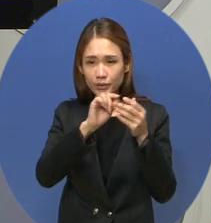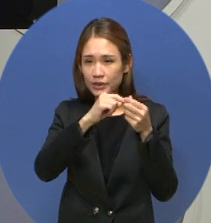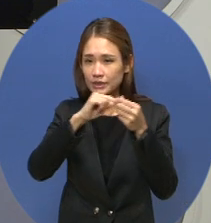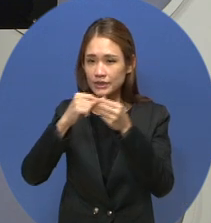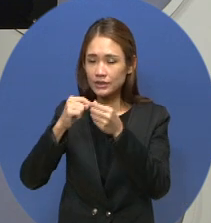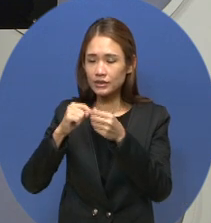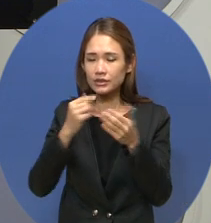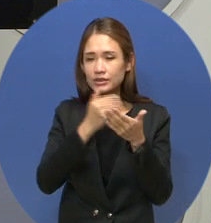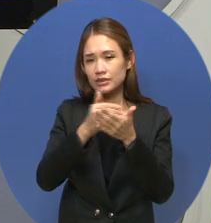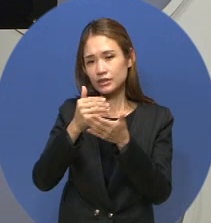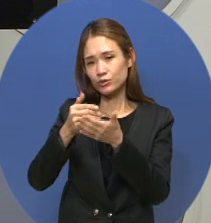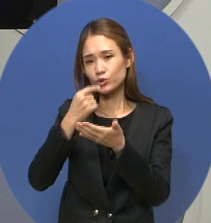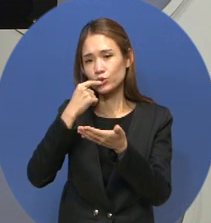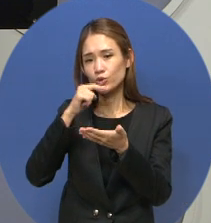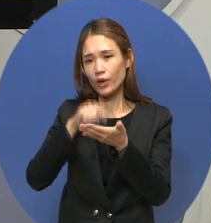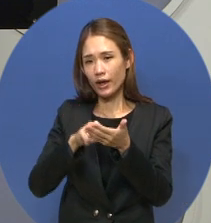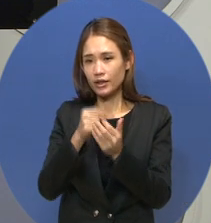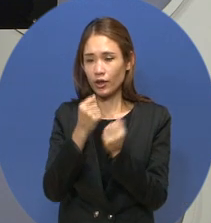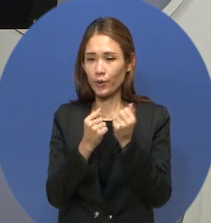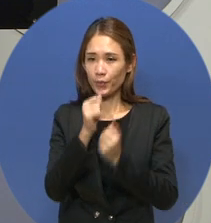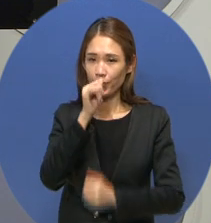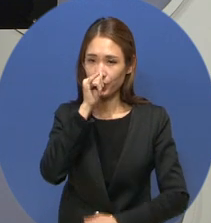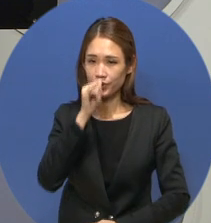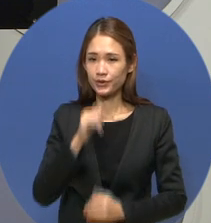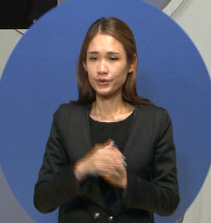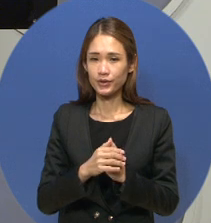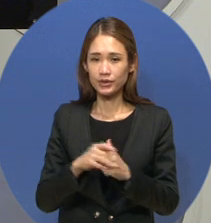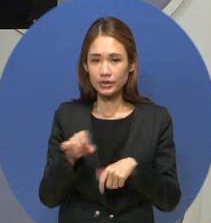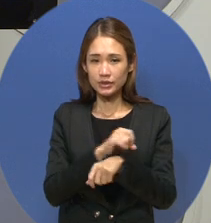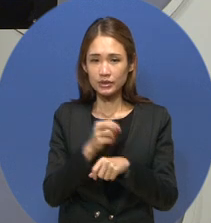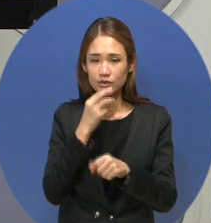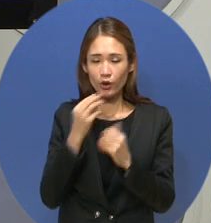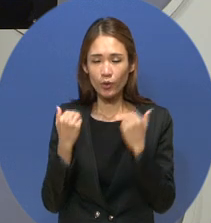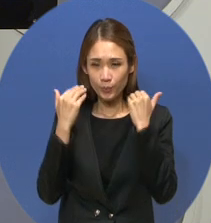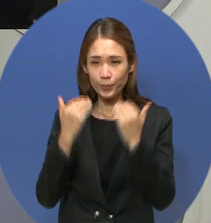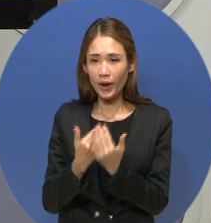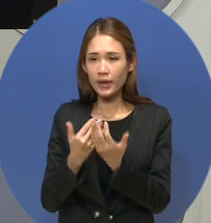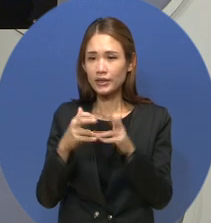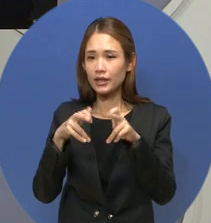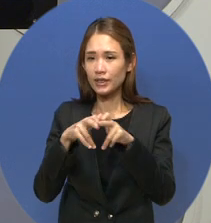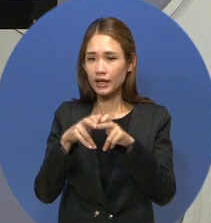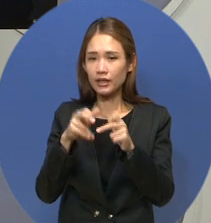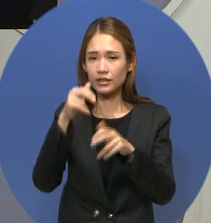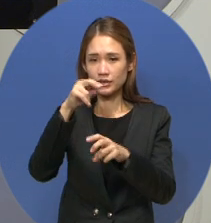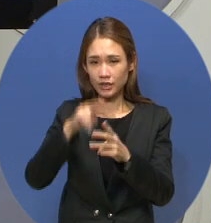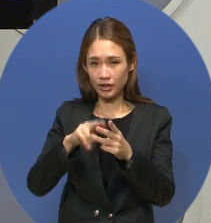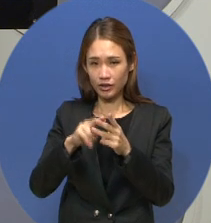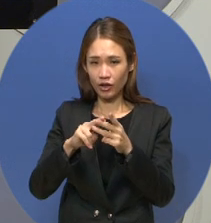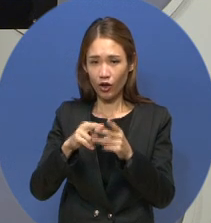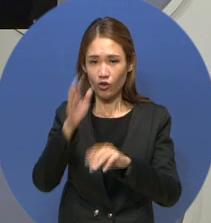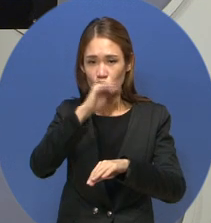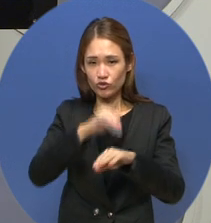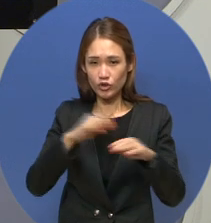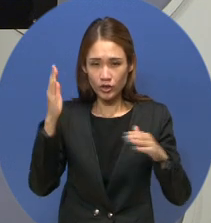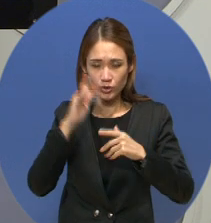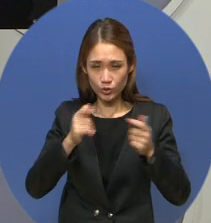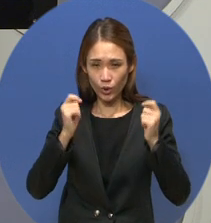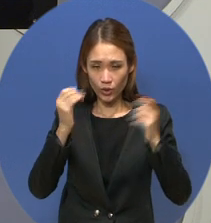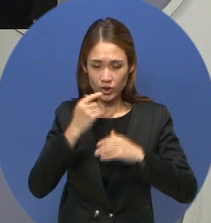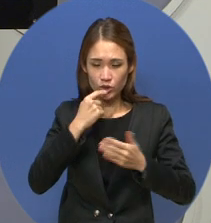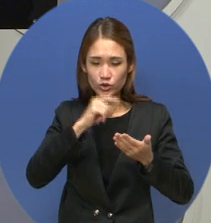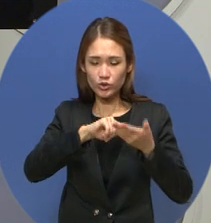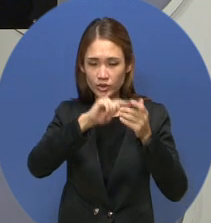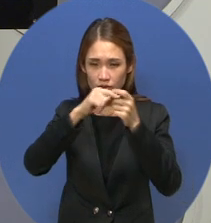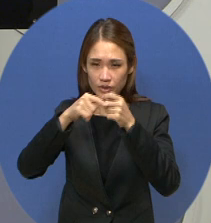그림으로 알기쉽게 설명 했는데요 특히 서울 발달 센터 훈련생 과 졸업생의 쉬운 글 내용을